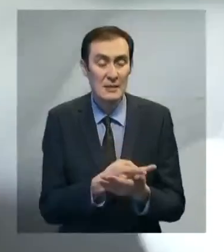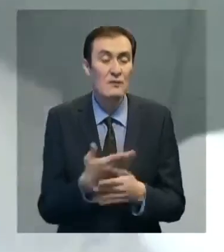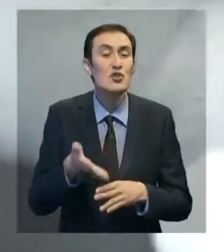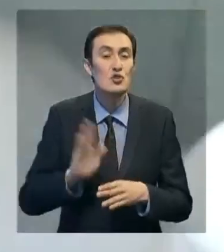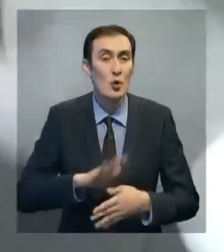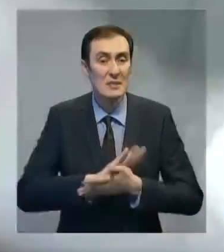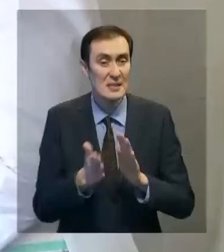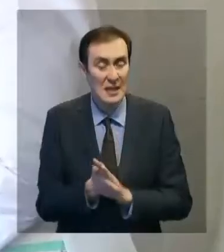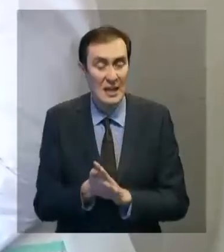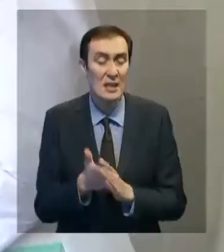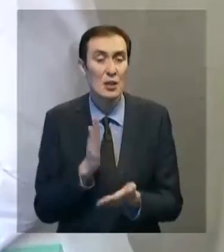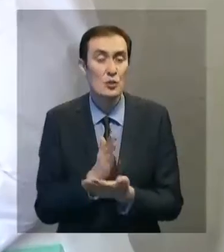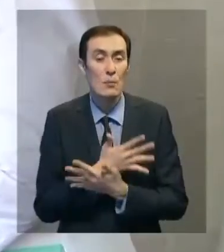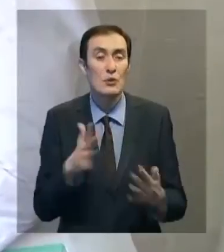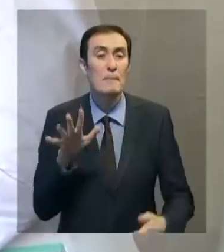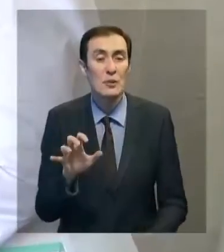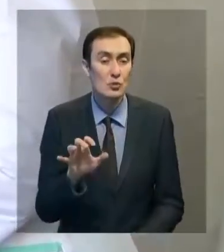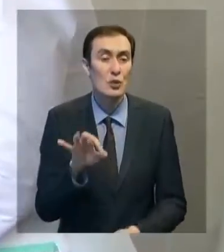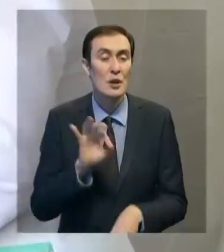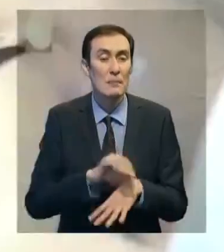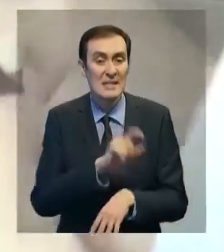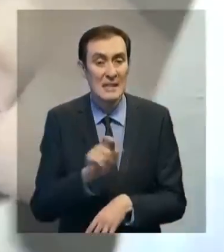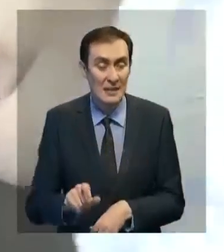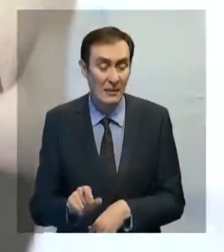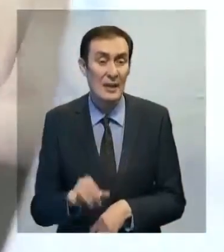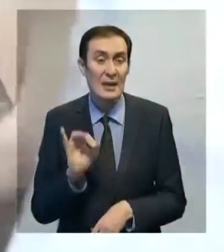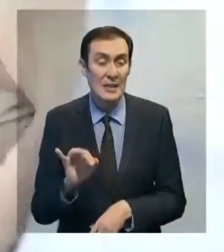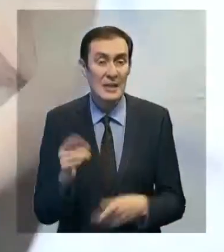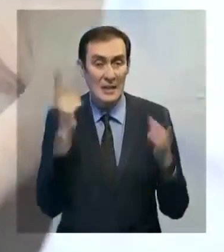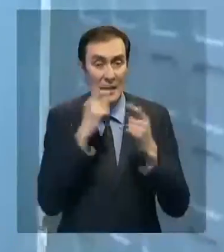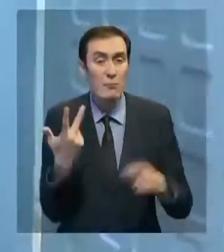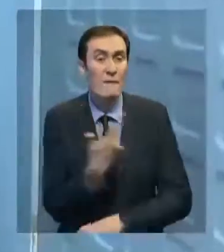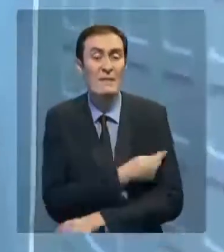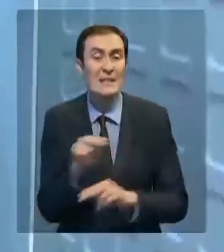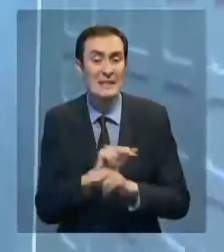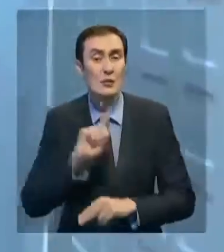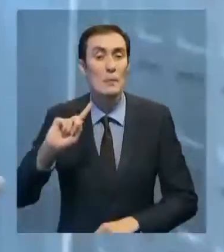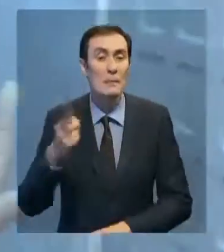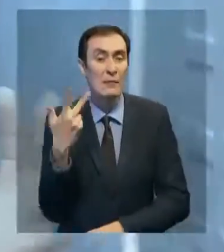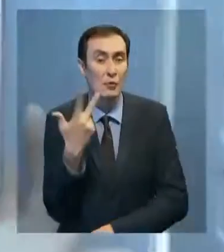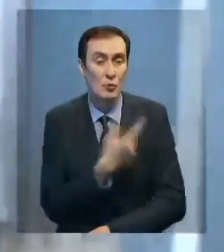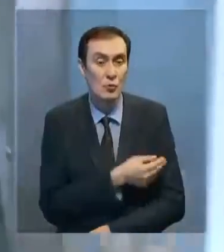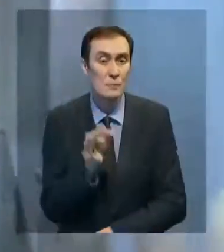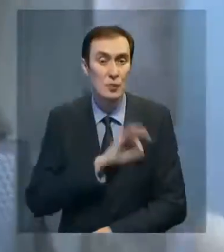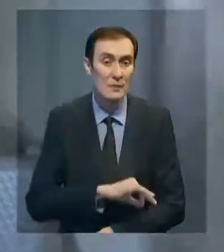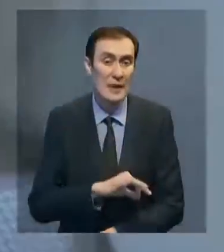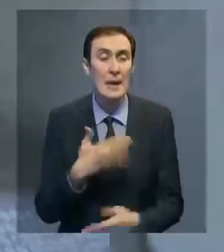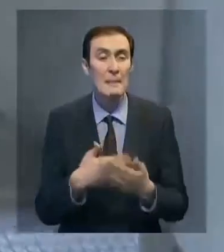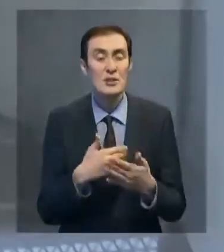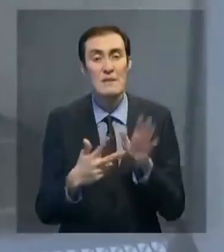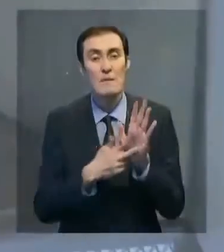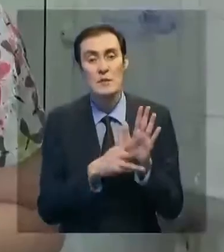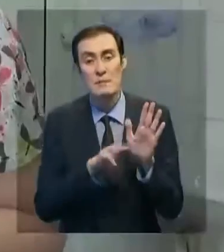тяжелом состоянии находятся свыше 500 пациентов. И данные по вакцинации. Получили первую дозу